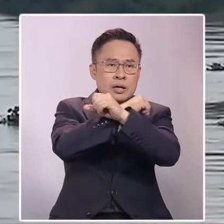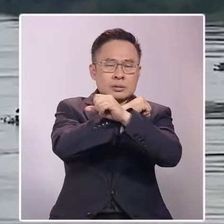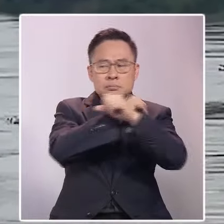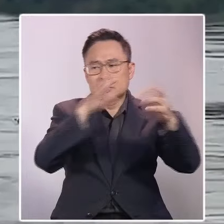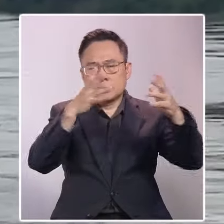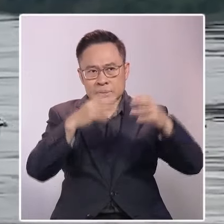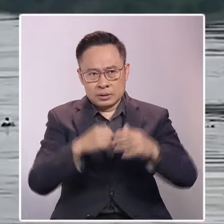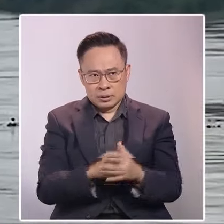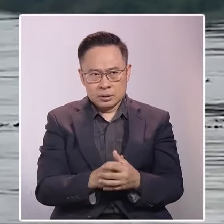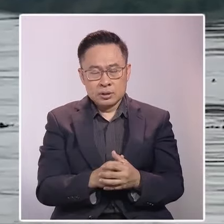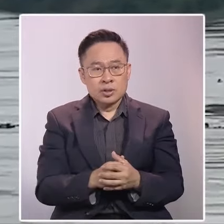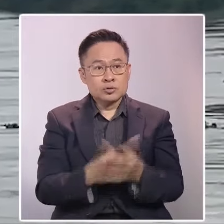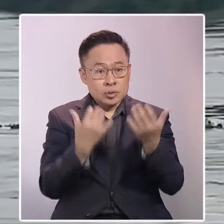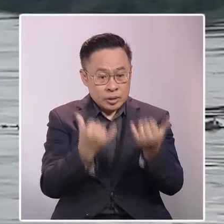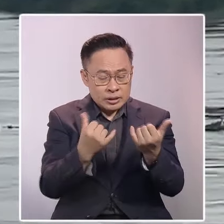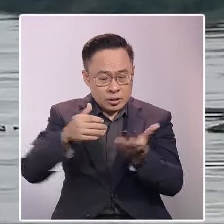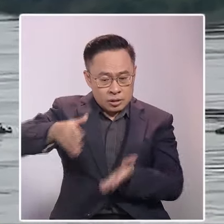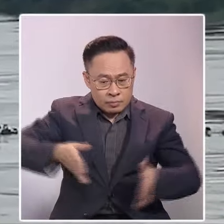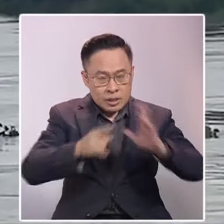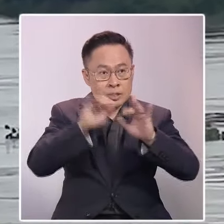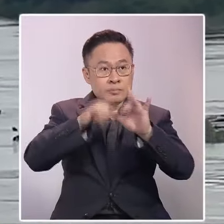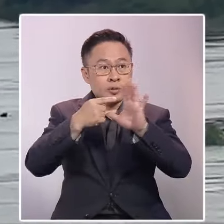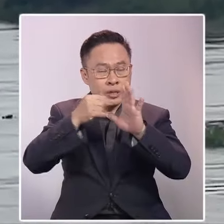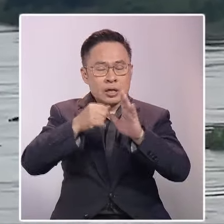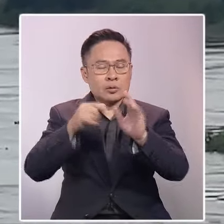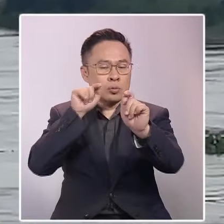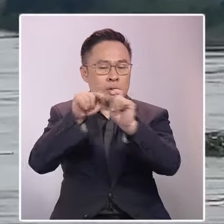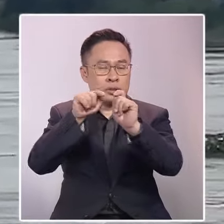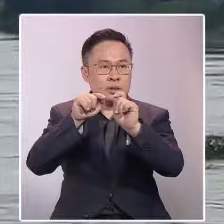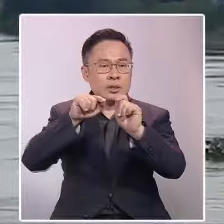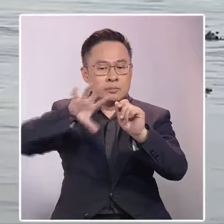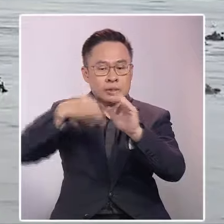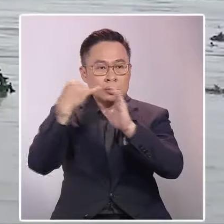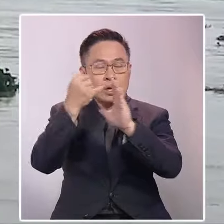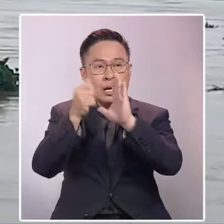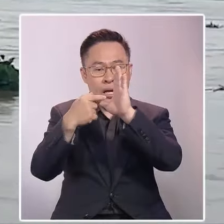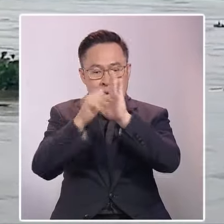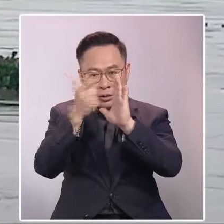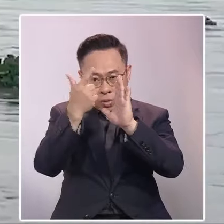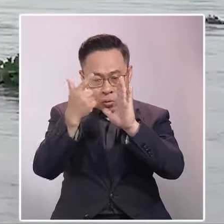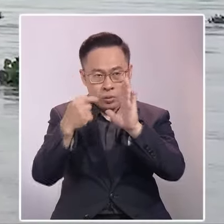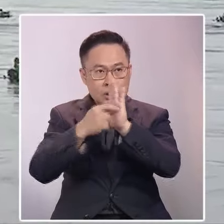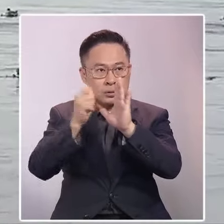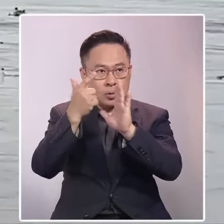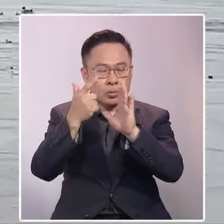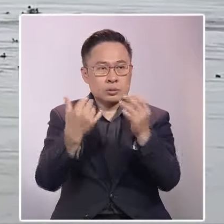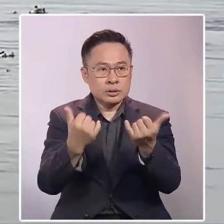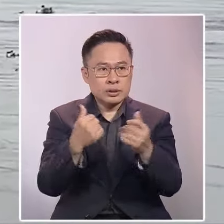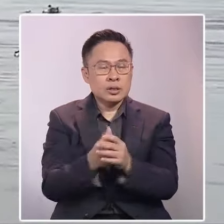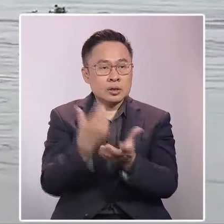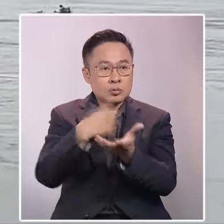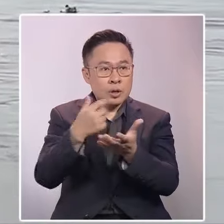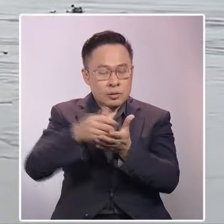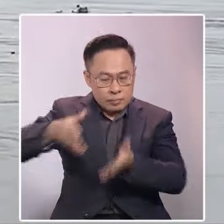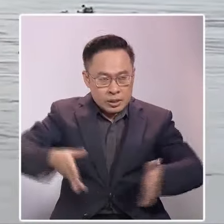น้ำเจ้าพระยาที่ไหลผ่านอ่างทองณเวลานี้ยังคงเพิ่มสูงขึ้นอย่างต่อเนื่องนะครับข้อมูลจากศูนย์อุทกวิทยาชลประธานภาคกลางก็ราย